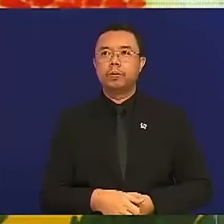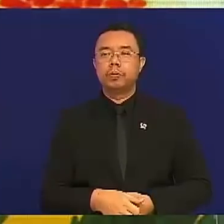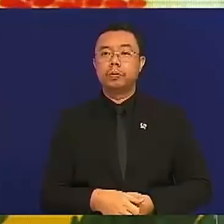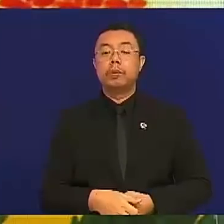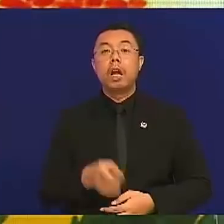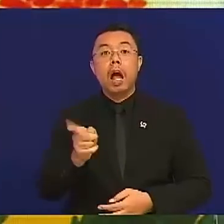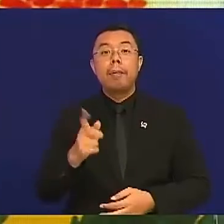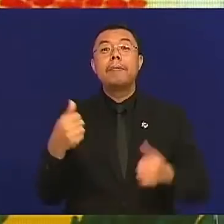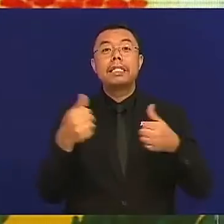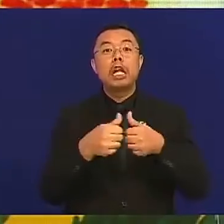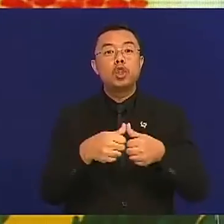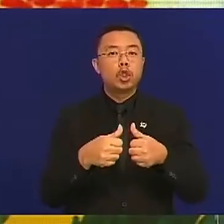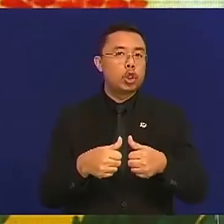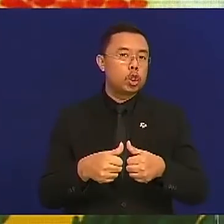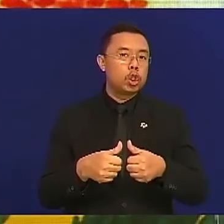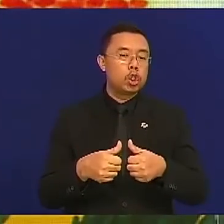Karena status,